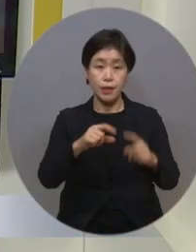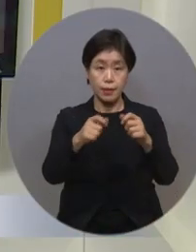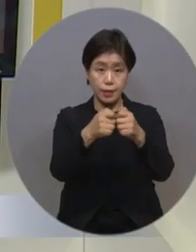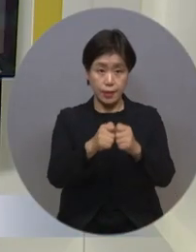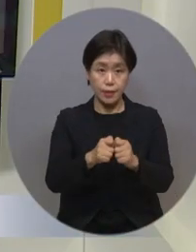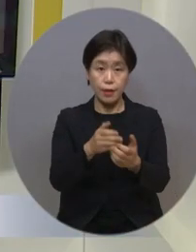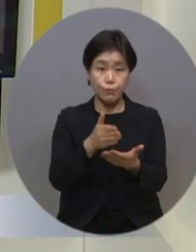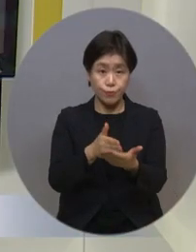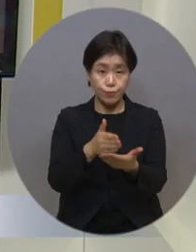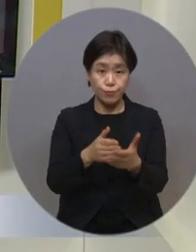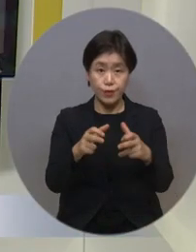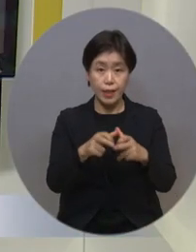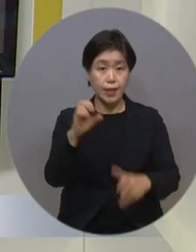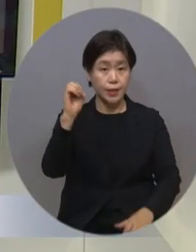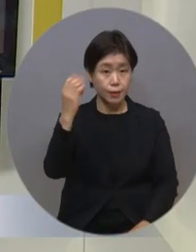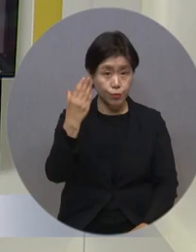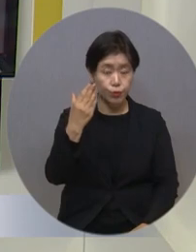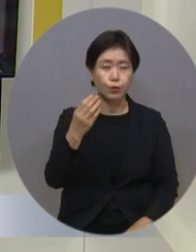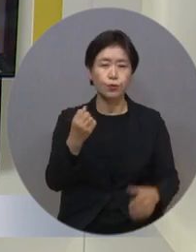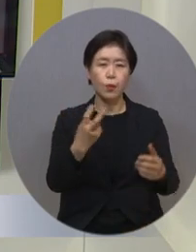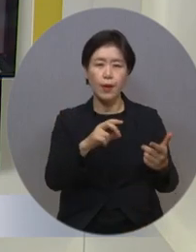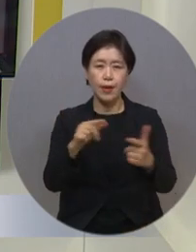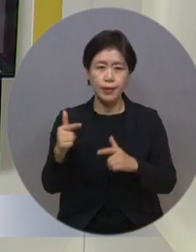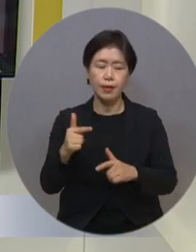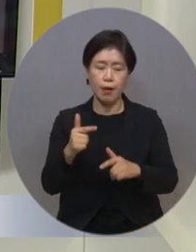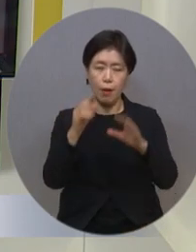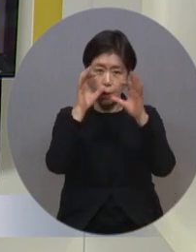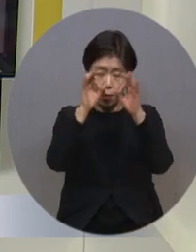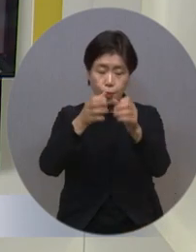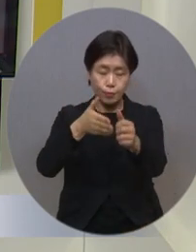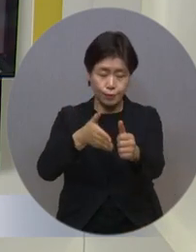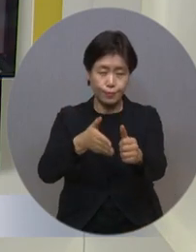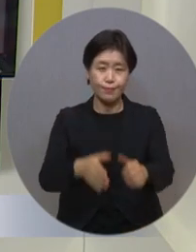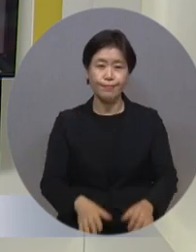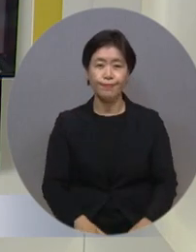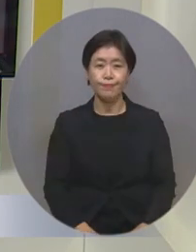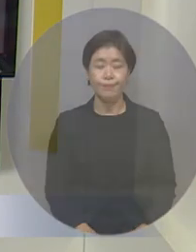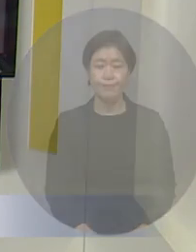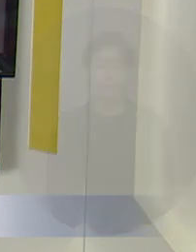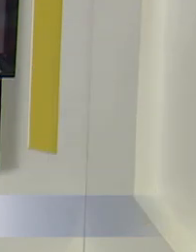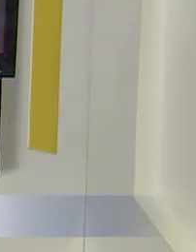자세한 뉴스는 장애인 신문과 웰페어뉴스 홈페이지를 통해 확인하실 수 있습니다